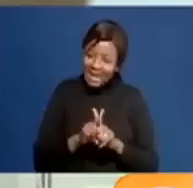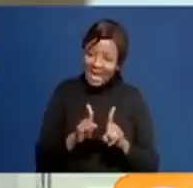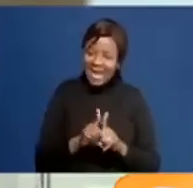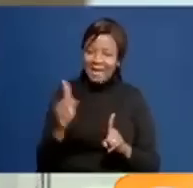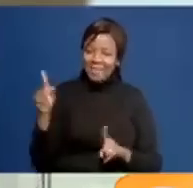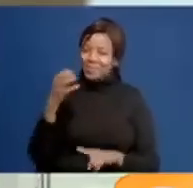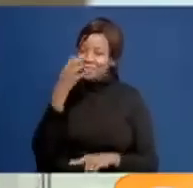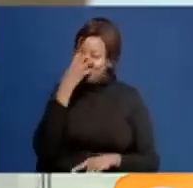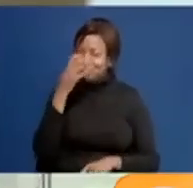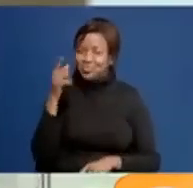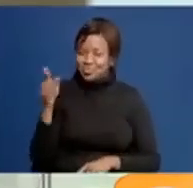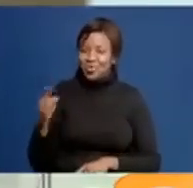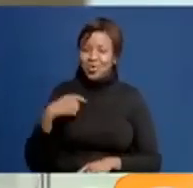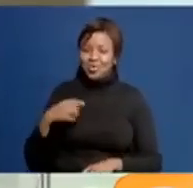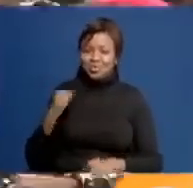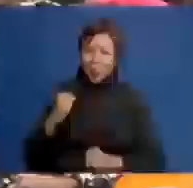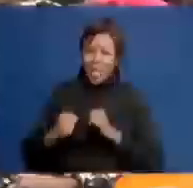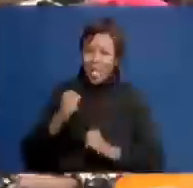watu wale wamesimama.